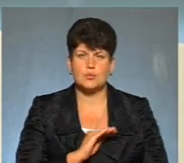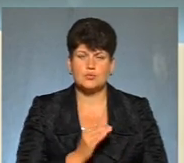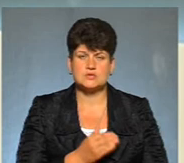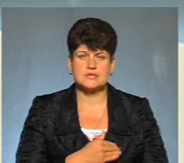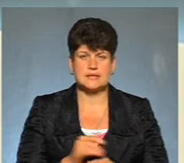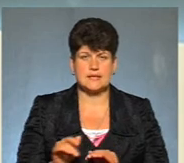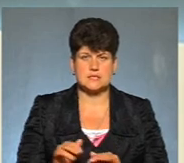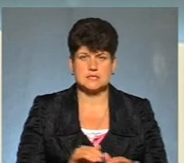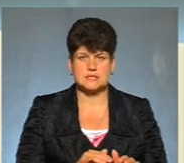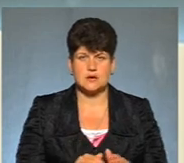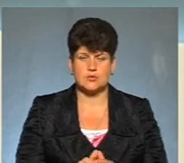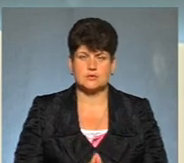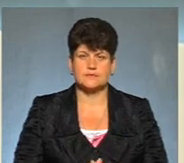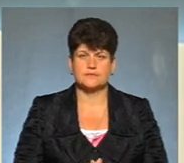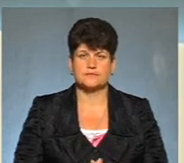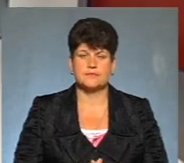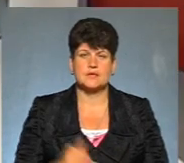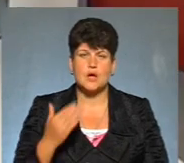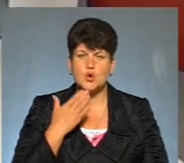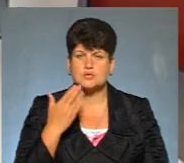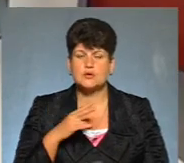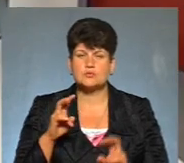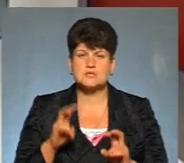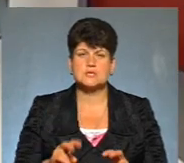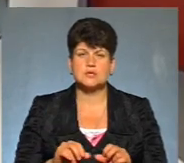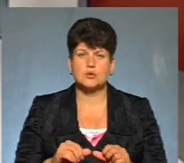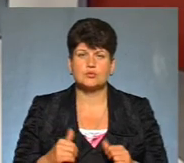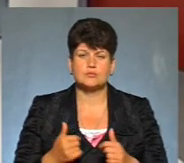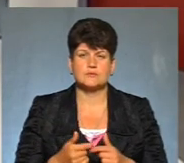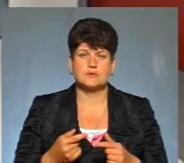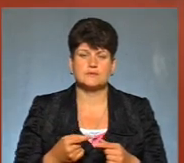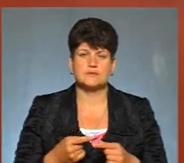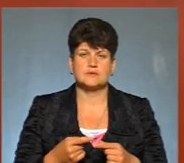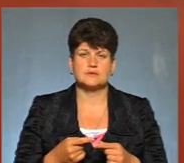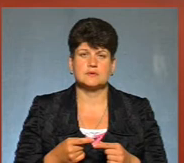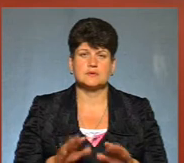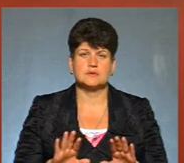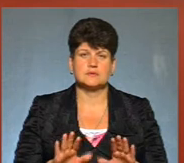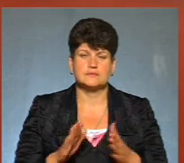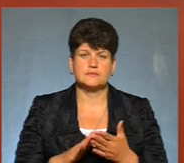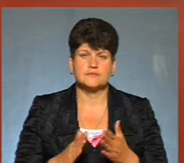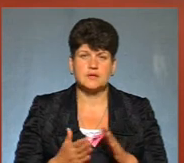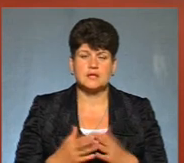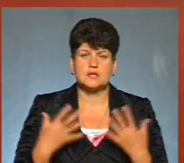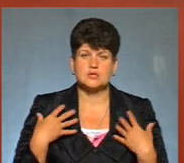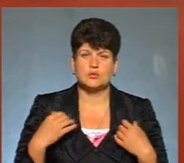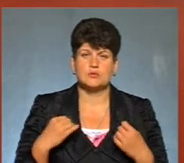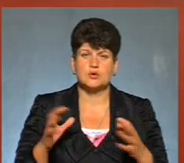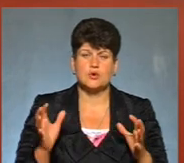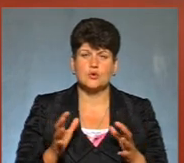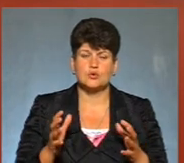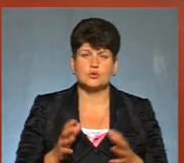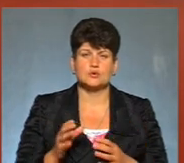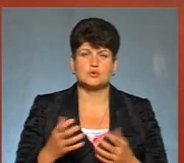заходів. На останньому засіданні комісії з техногенно-екологічної безпеки начальник управління охорони здоров'я Василь